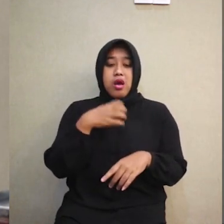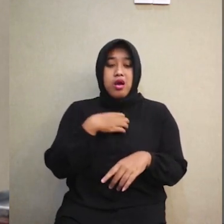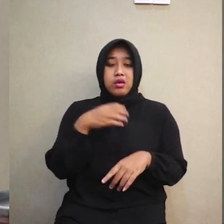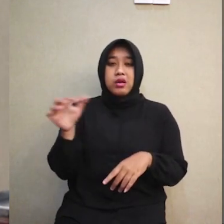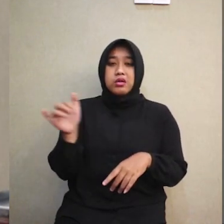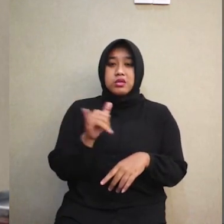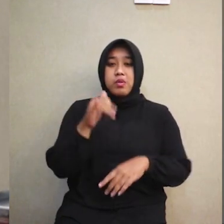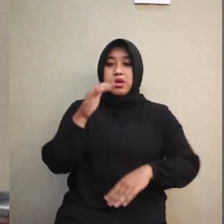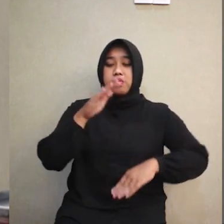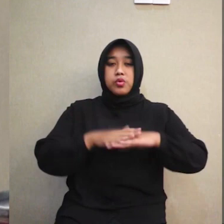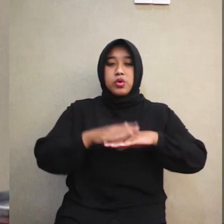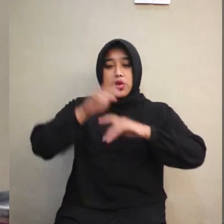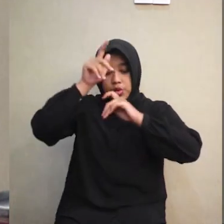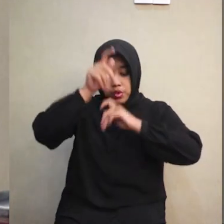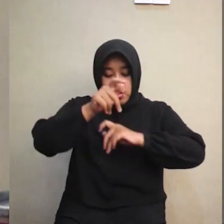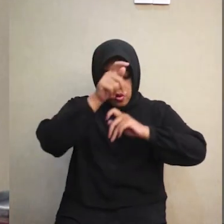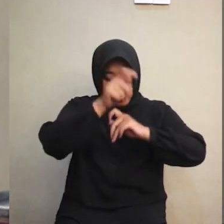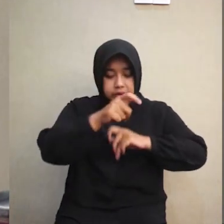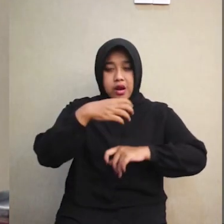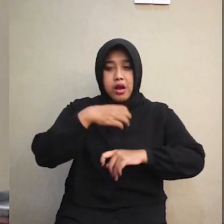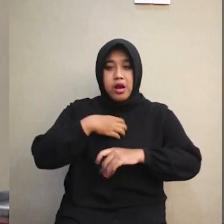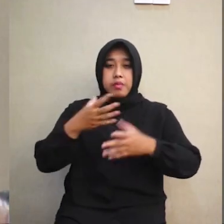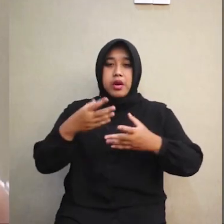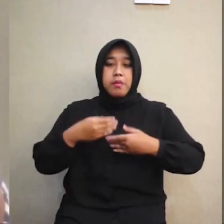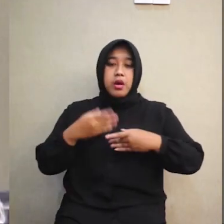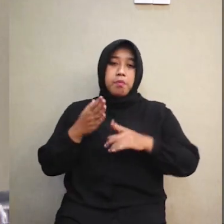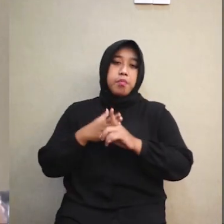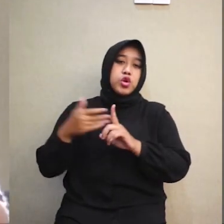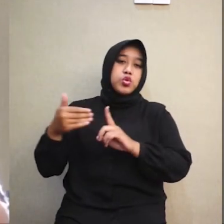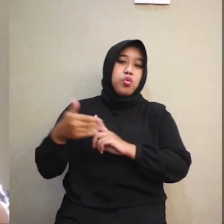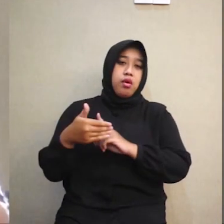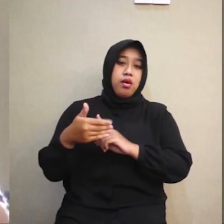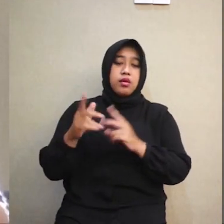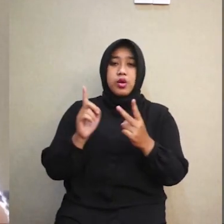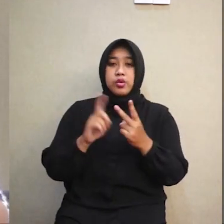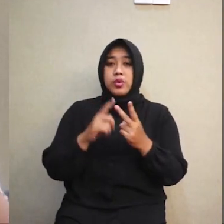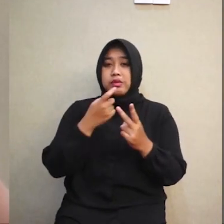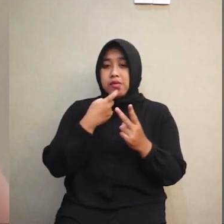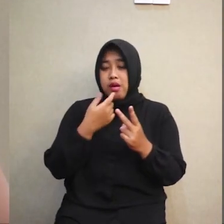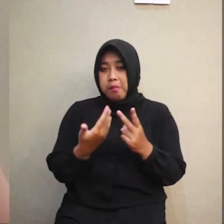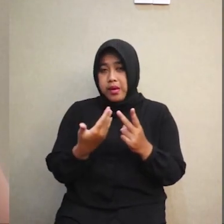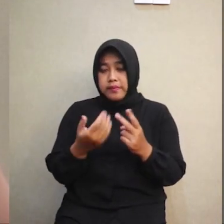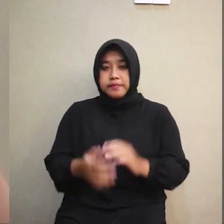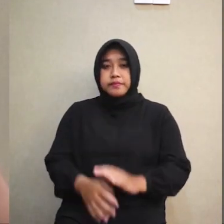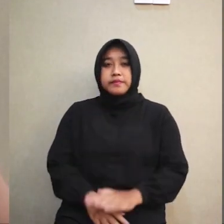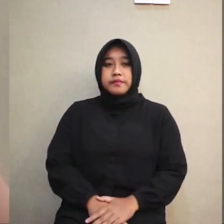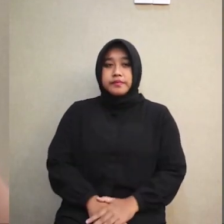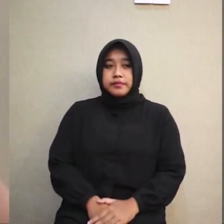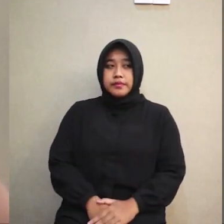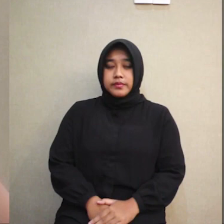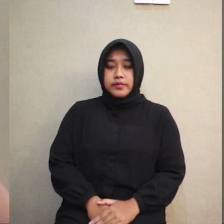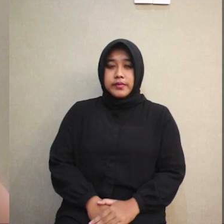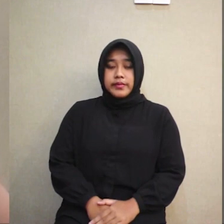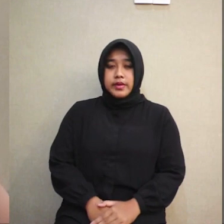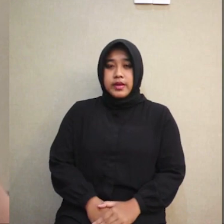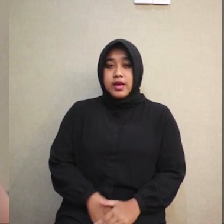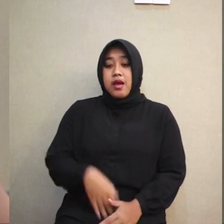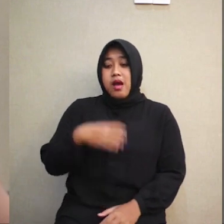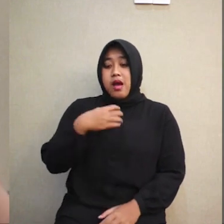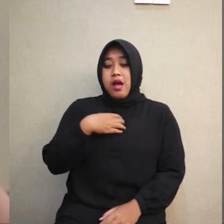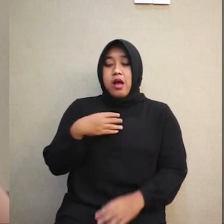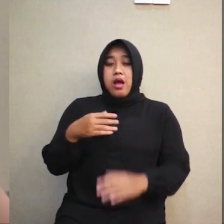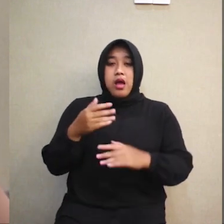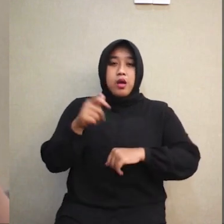yang sama untuk dipenuhi dihormati dan dilindungi itu satu nah yang kedua tentang hak atas peradilan yang